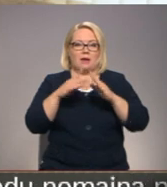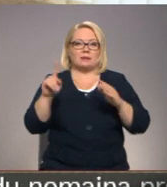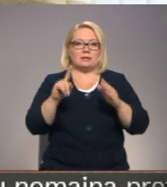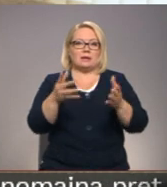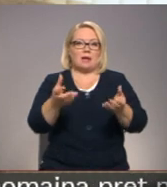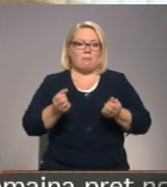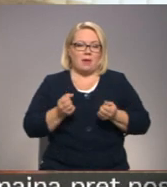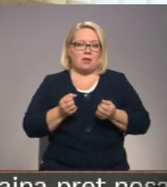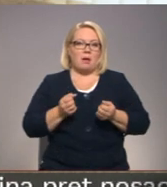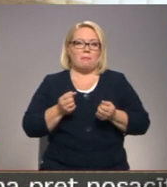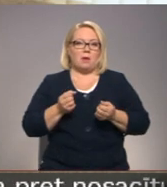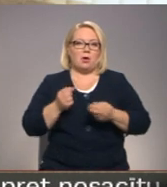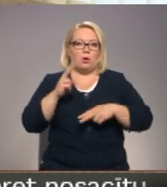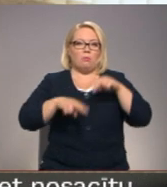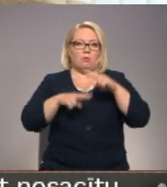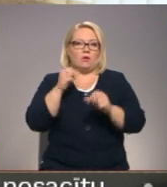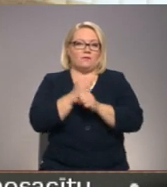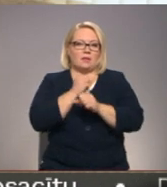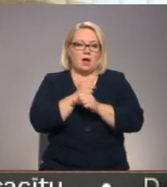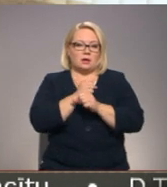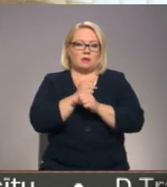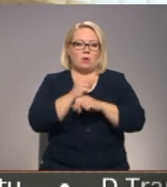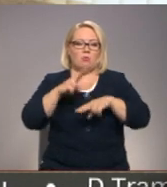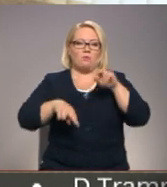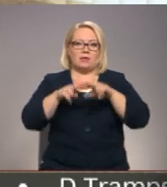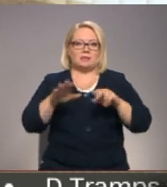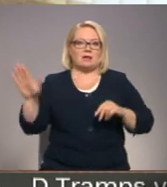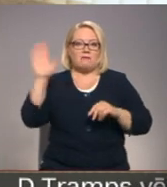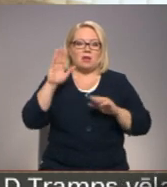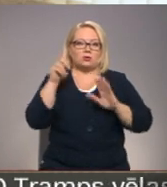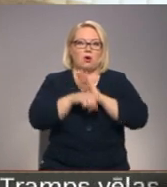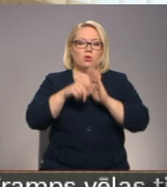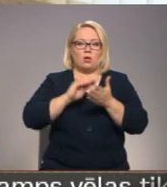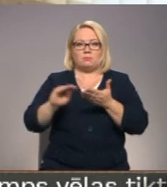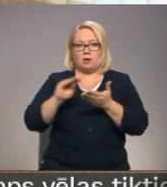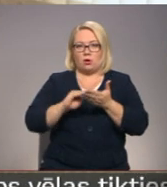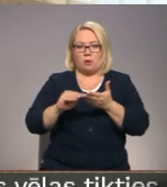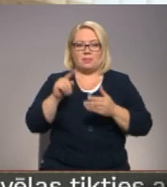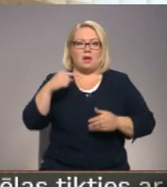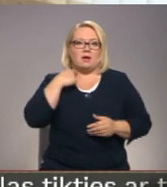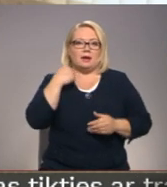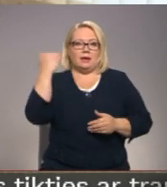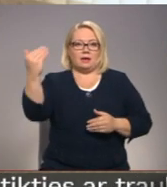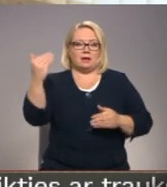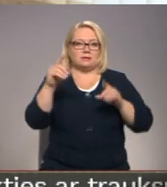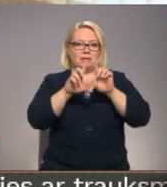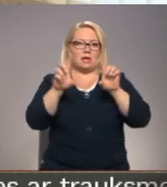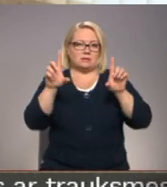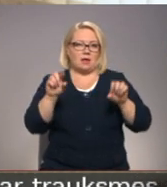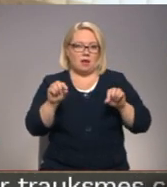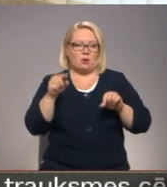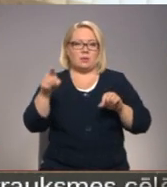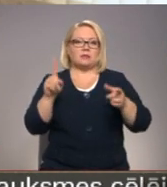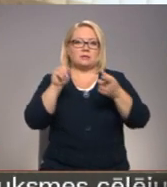jāpieņem būvdarbi, Būvniecības valsts kontrolas birojam. Tātad tā ir Rīgas iestāde, nu, tātad tas